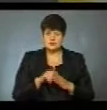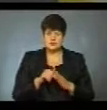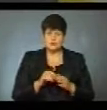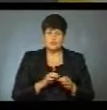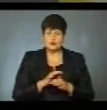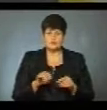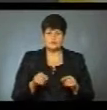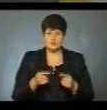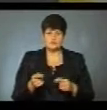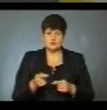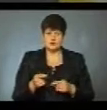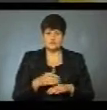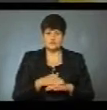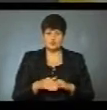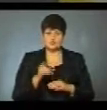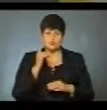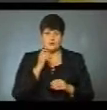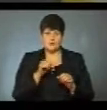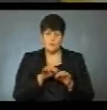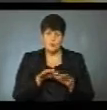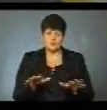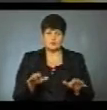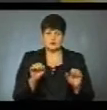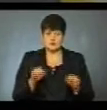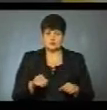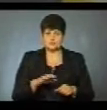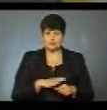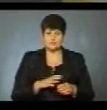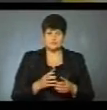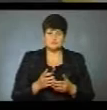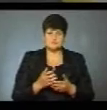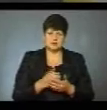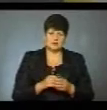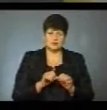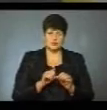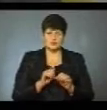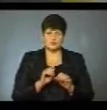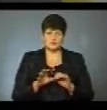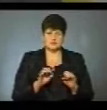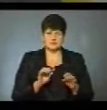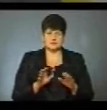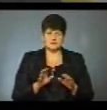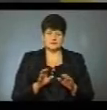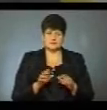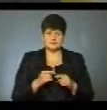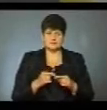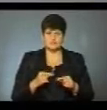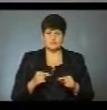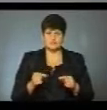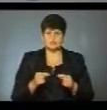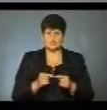створенні в Тернополі вуличного мобільного простору, який можна буде там збирати, розкладати, там так само збирати будь-яку інтерсі